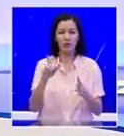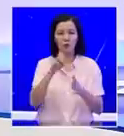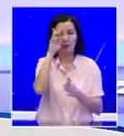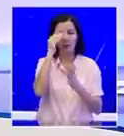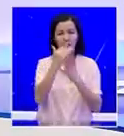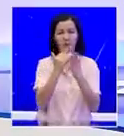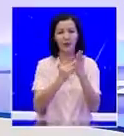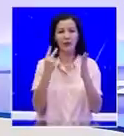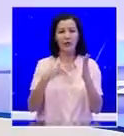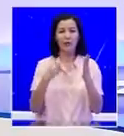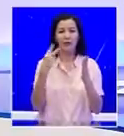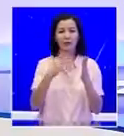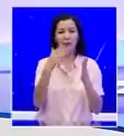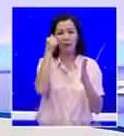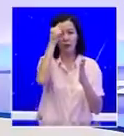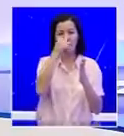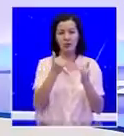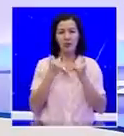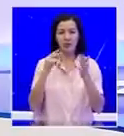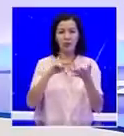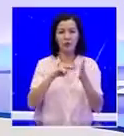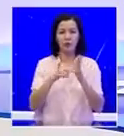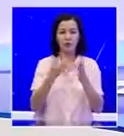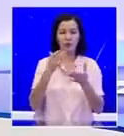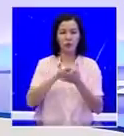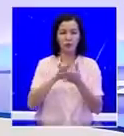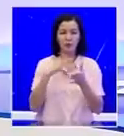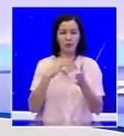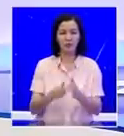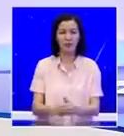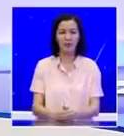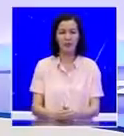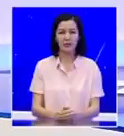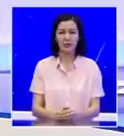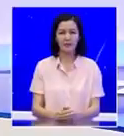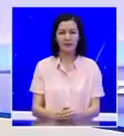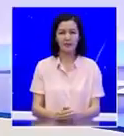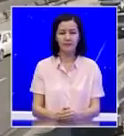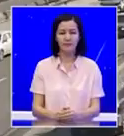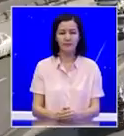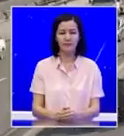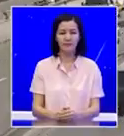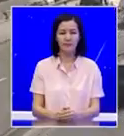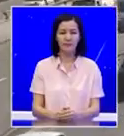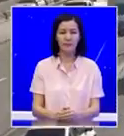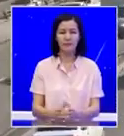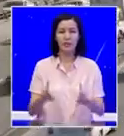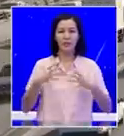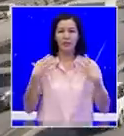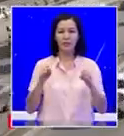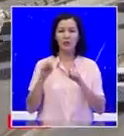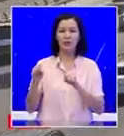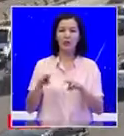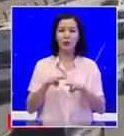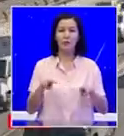мемлекеттік бағдарламасының 2020-2025 жылдарға арналған жоспары таныстырылды. Денсаулық сақтау